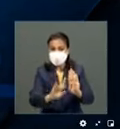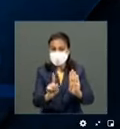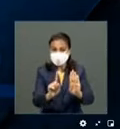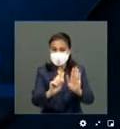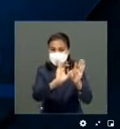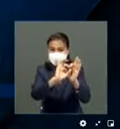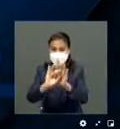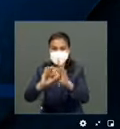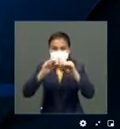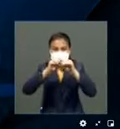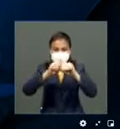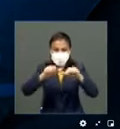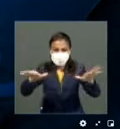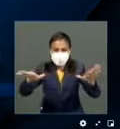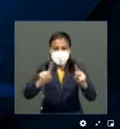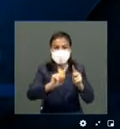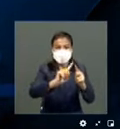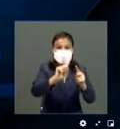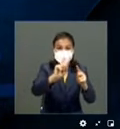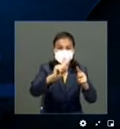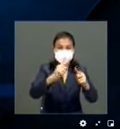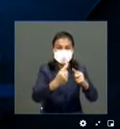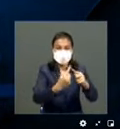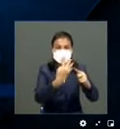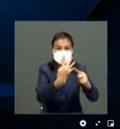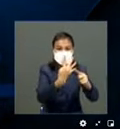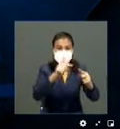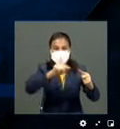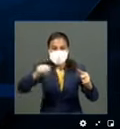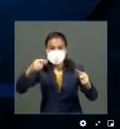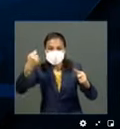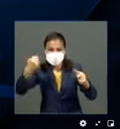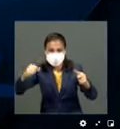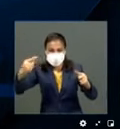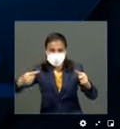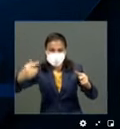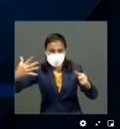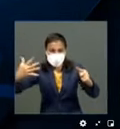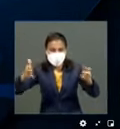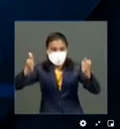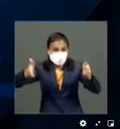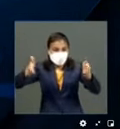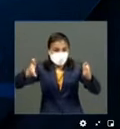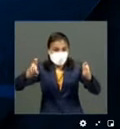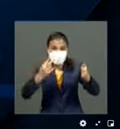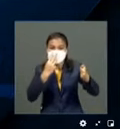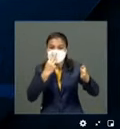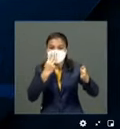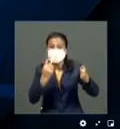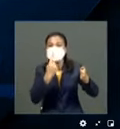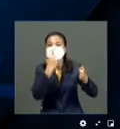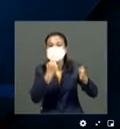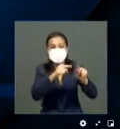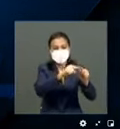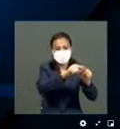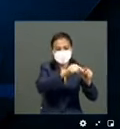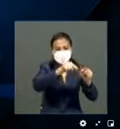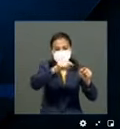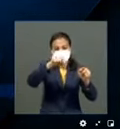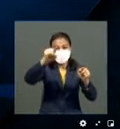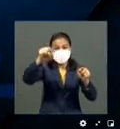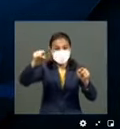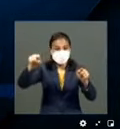การแพร่ระบาดตั้งแต่วันที่1เมษายนถึง10พฤษภาคมท่านจะเห็นว่าถ้าดูเส้นกราฟสีแดงนี่คือการที่